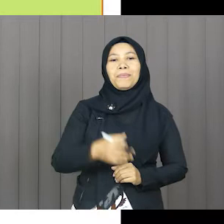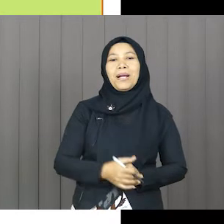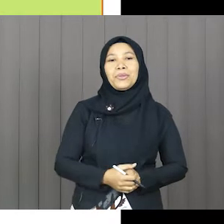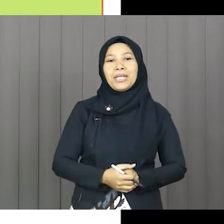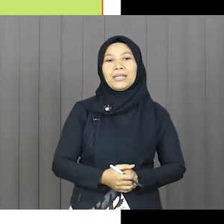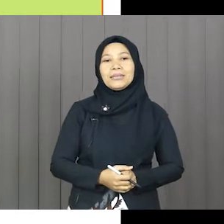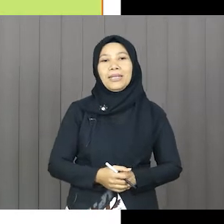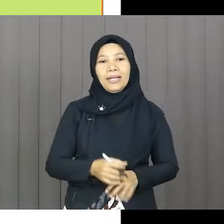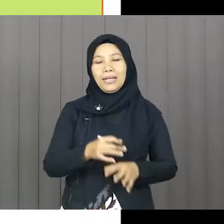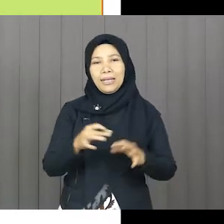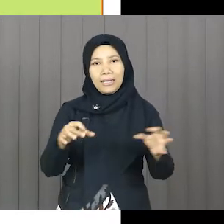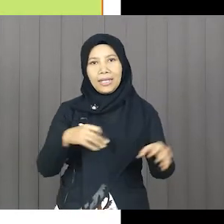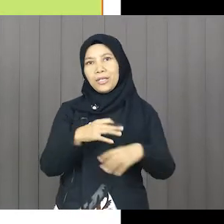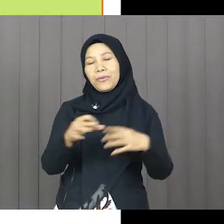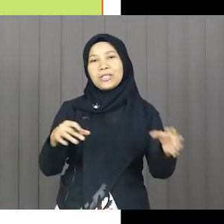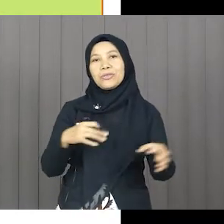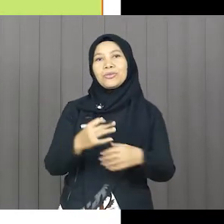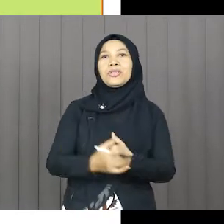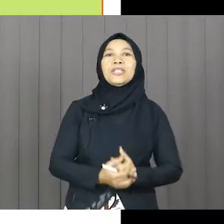untuk pembangunan